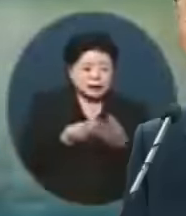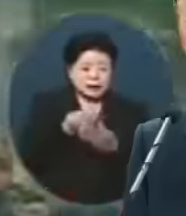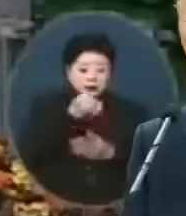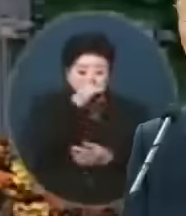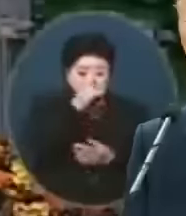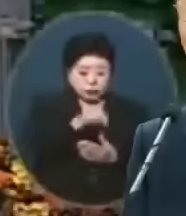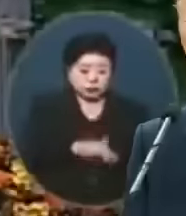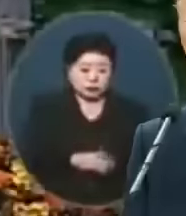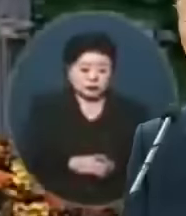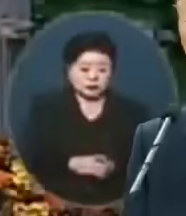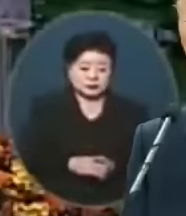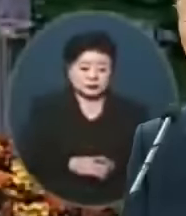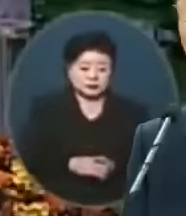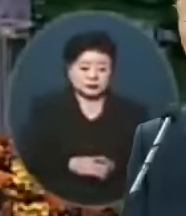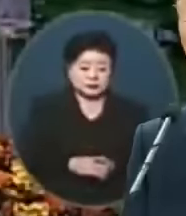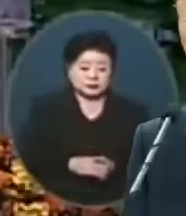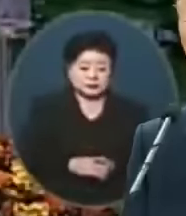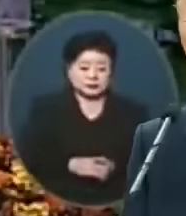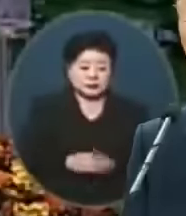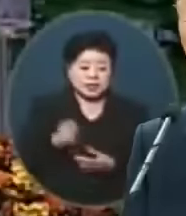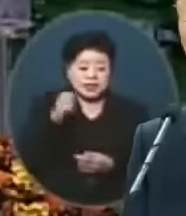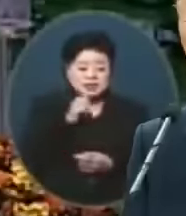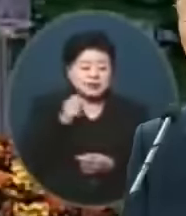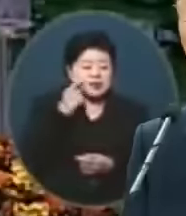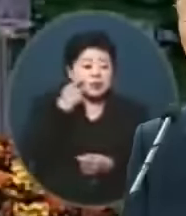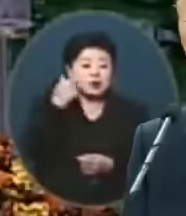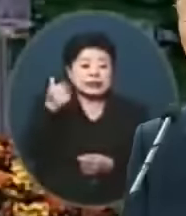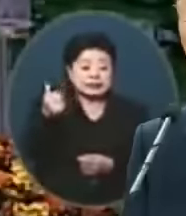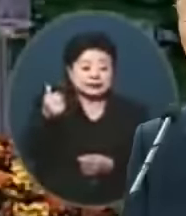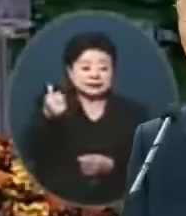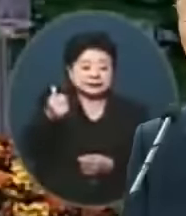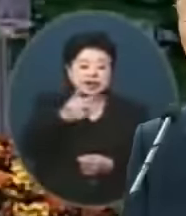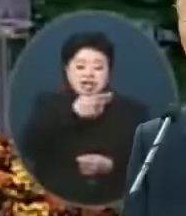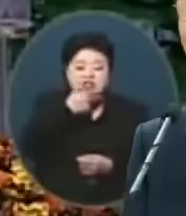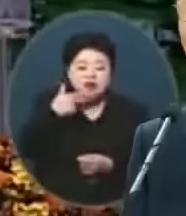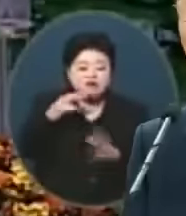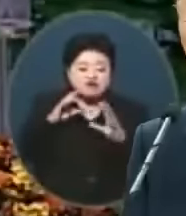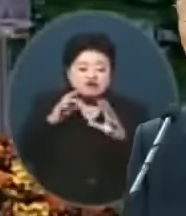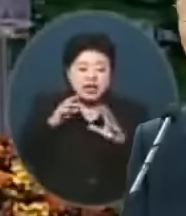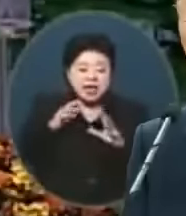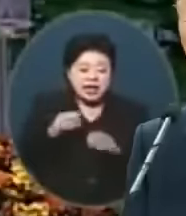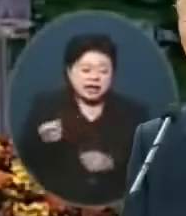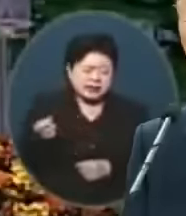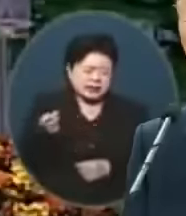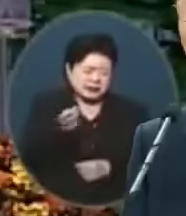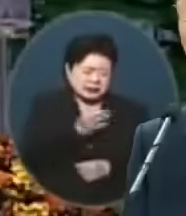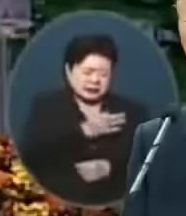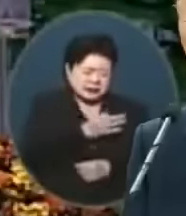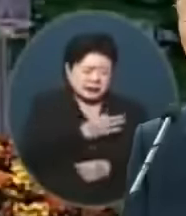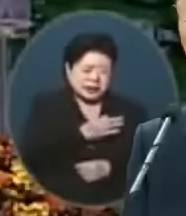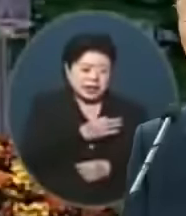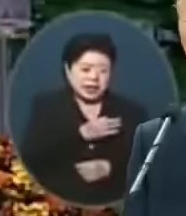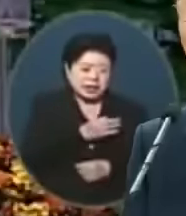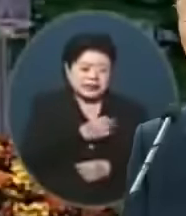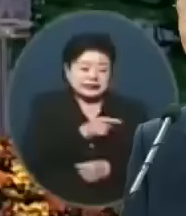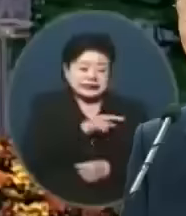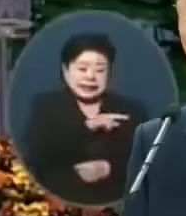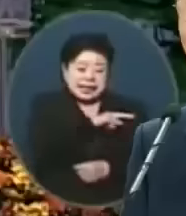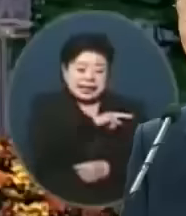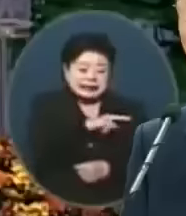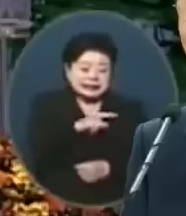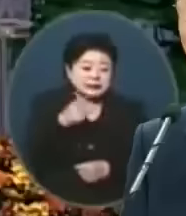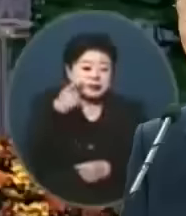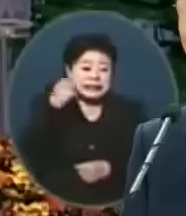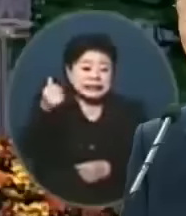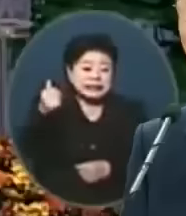것입니다. 이 스펄전 목사님은 영국에 제일 가는 목사였었습니다. 그런데